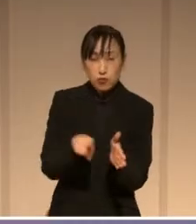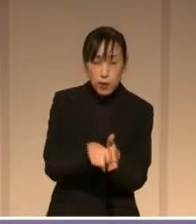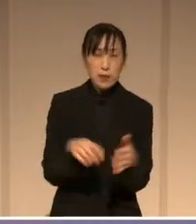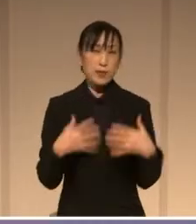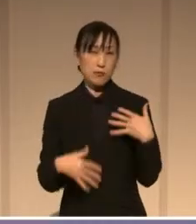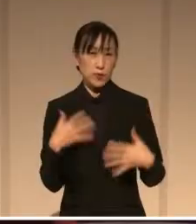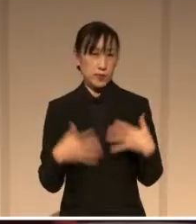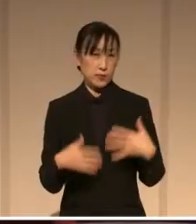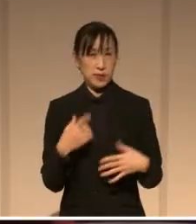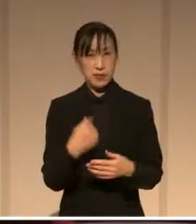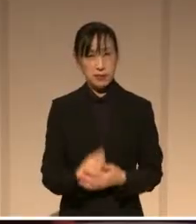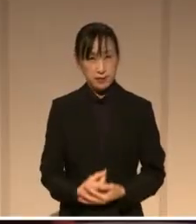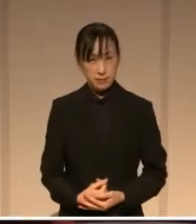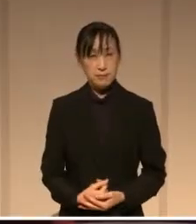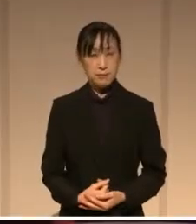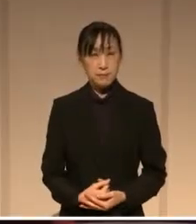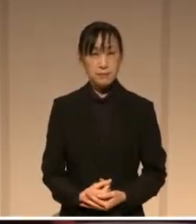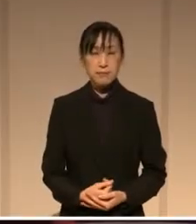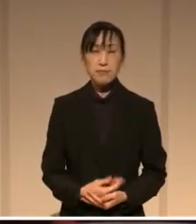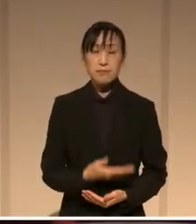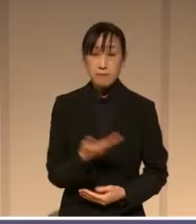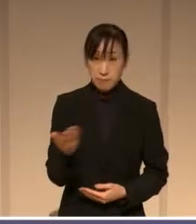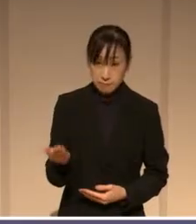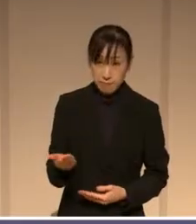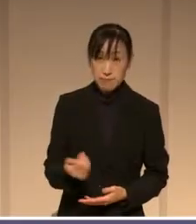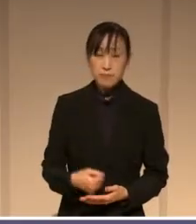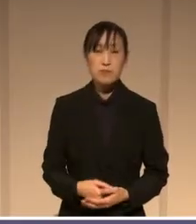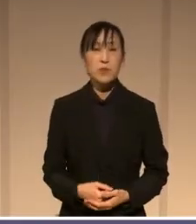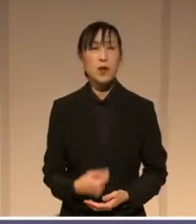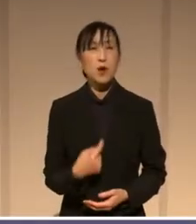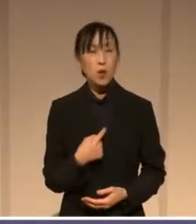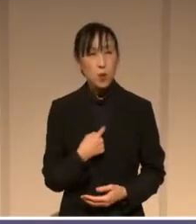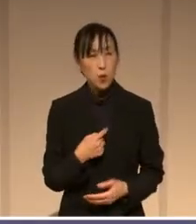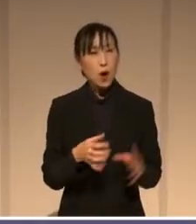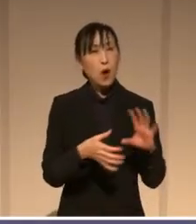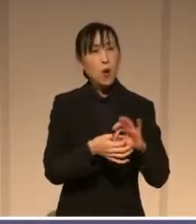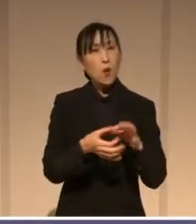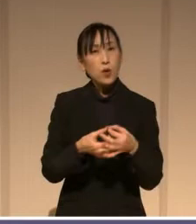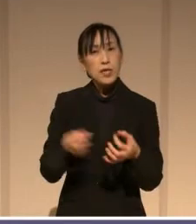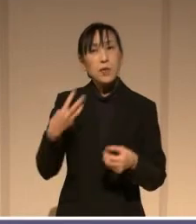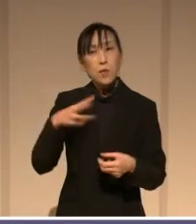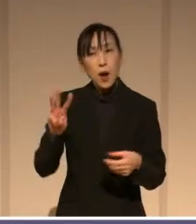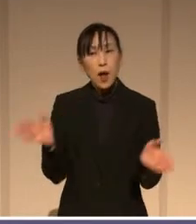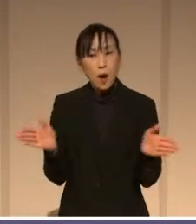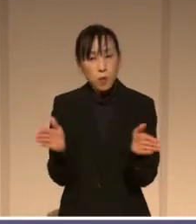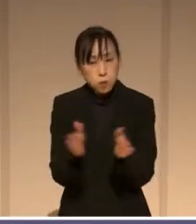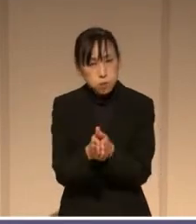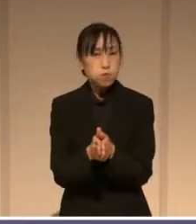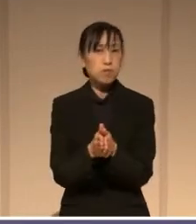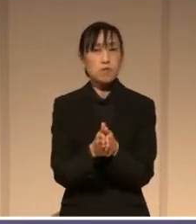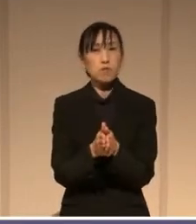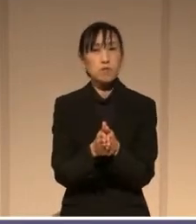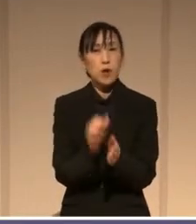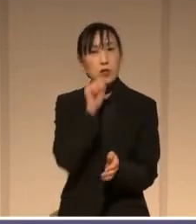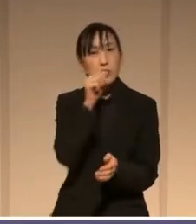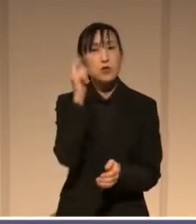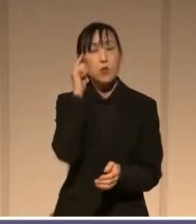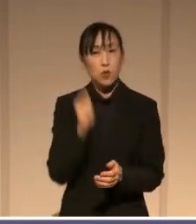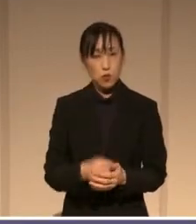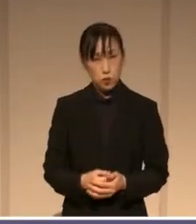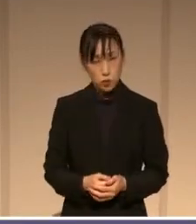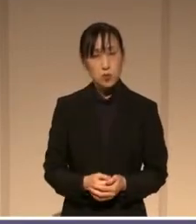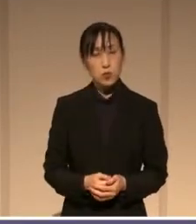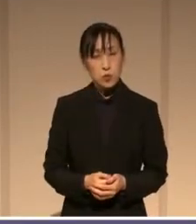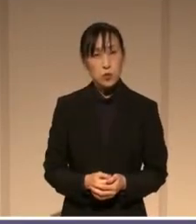大前さんはいかがでしょう僕はそうですねおりパラーが統合されたら良いと思ってますねもうカテゴリーが違うだけとか